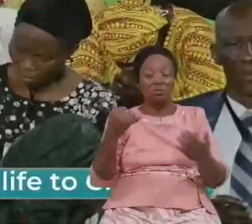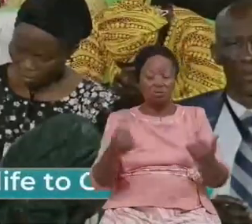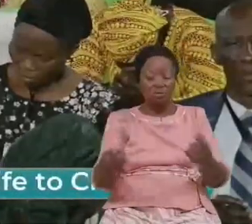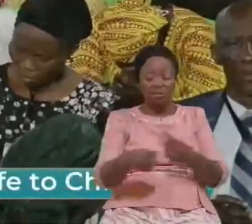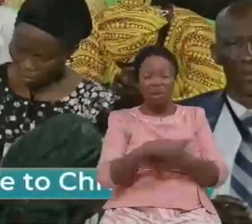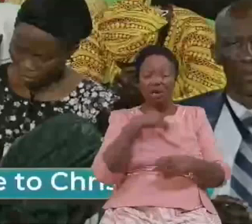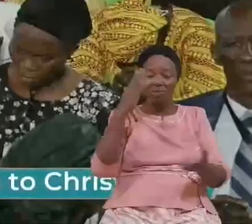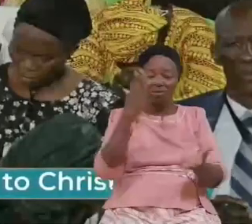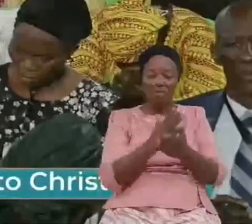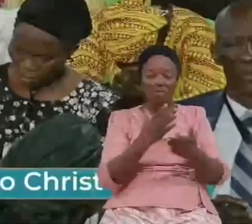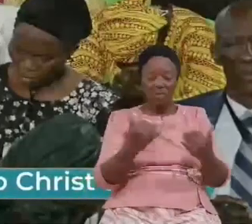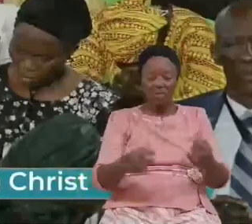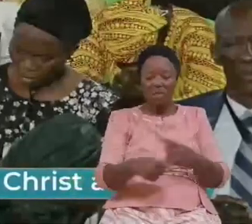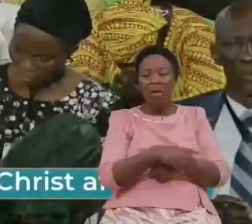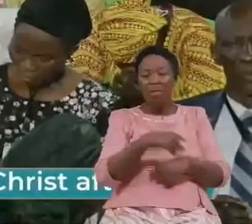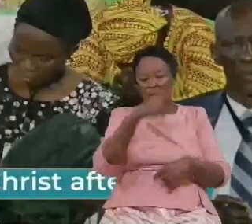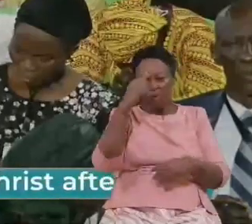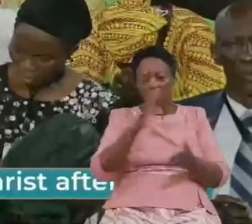Seigneur